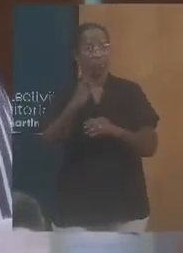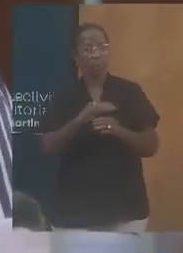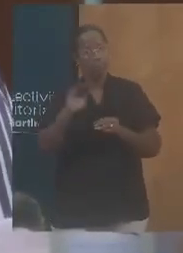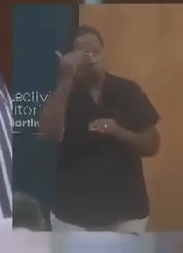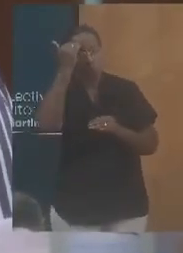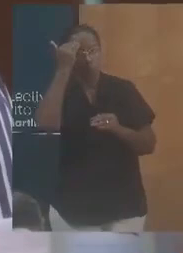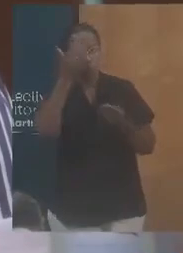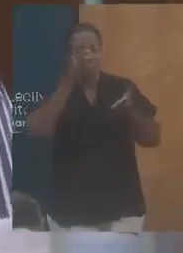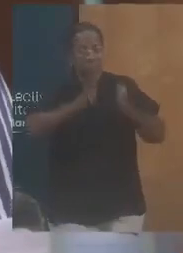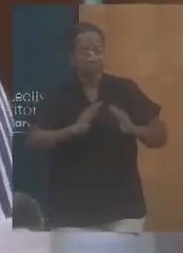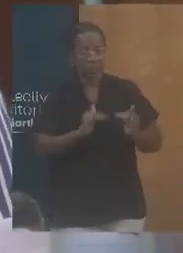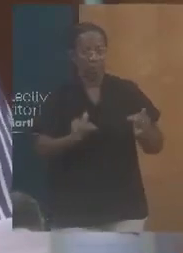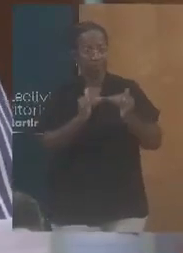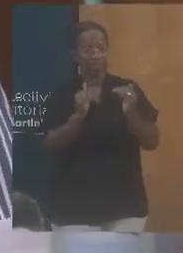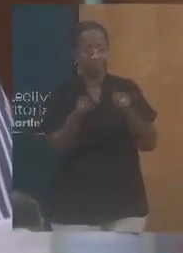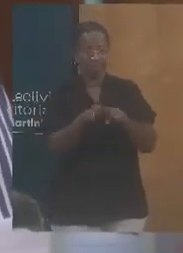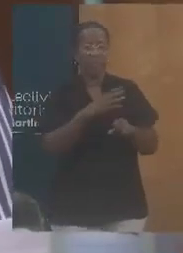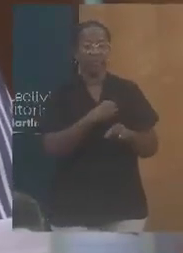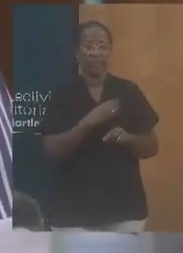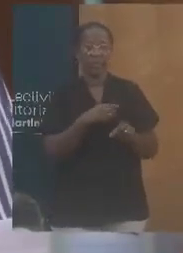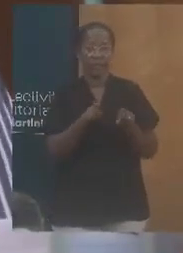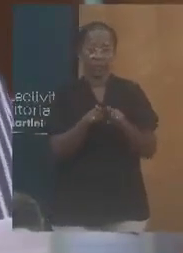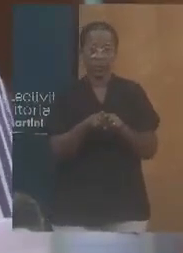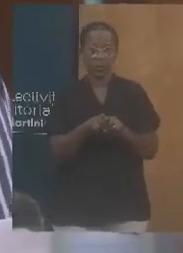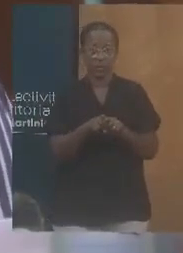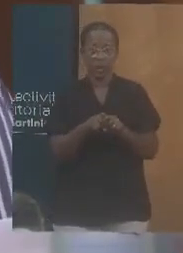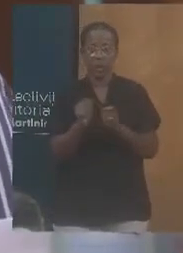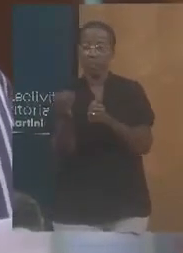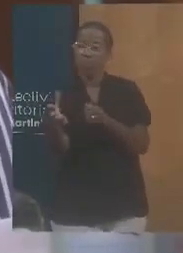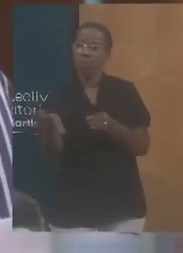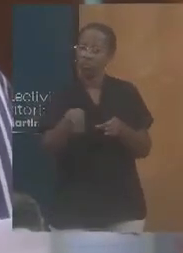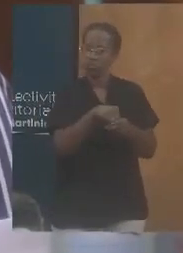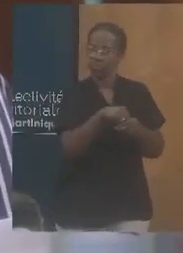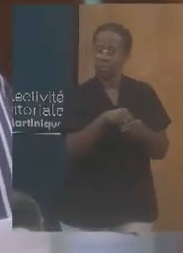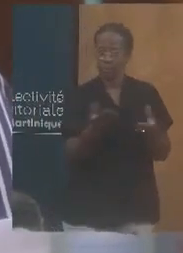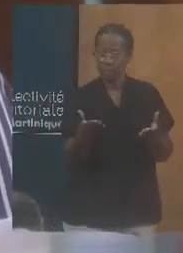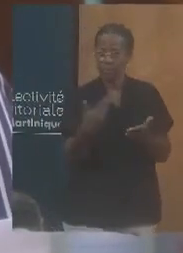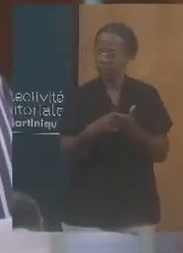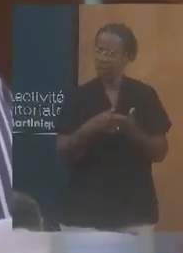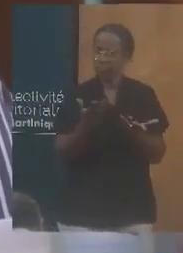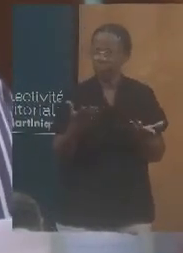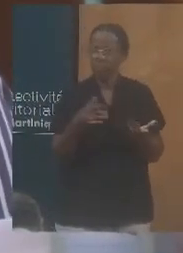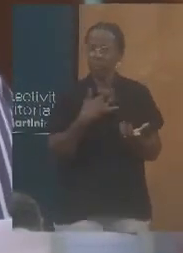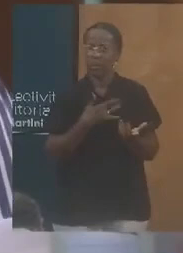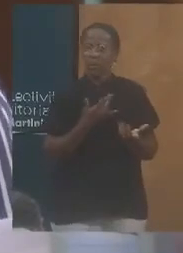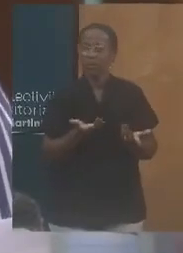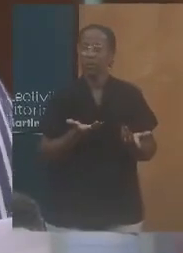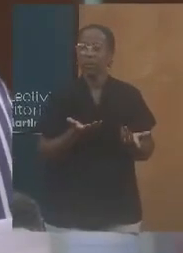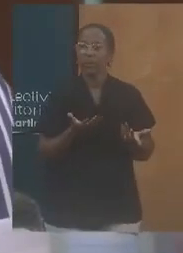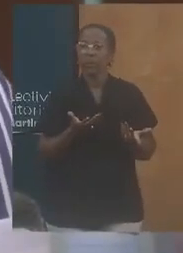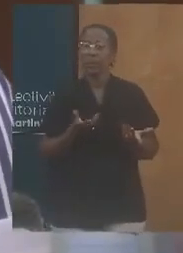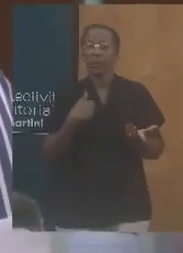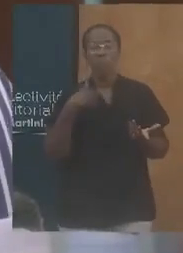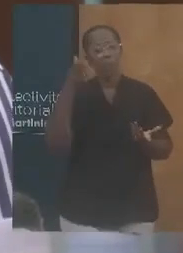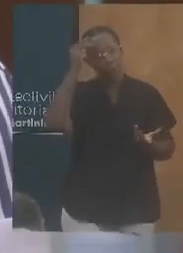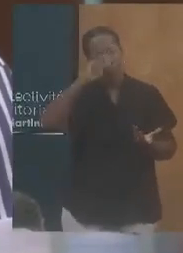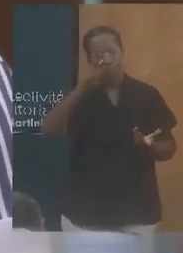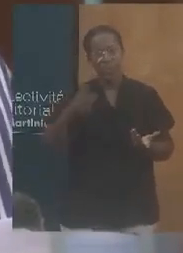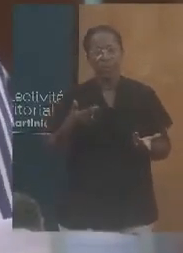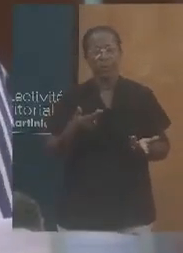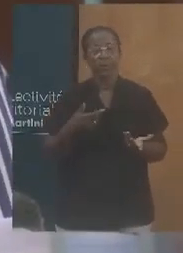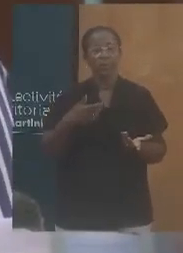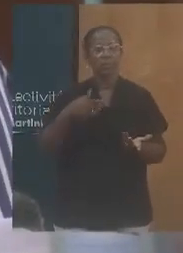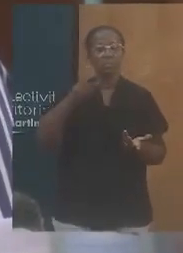reconnue officielle, mais de les associer. Ça me paraît une bonne démarche. Donc je n'ai pas compris très bien la réaction du président